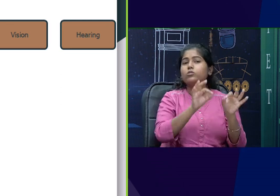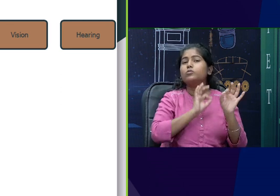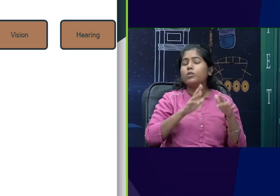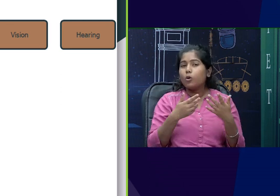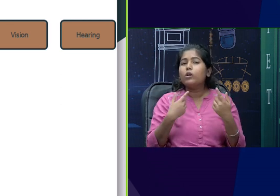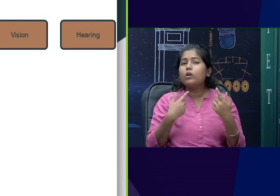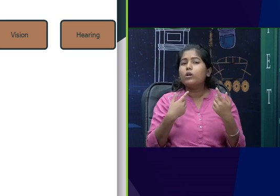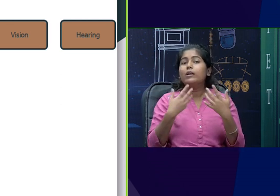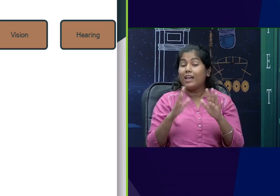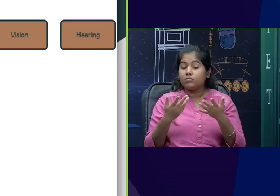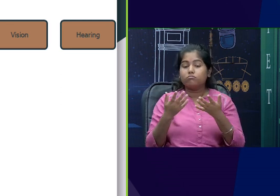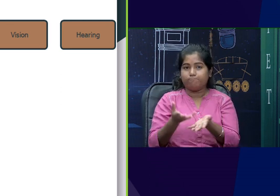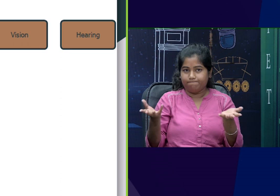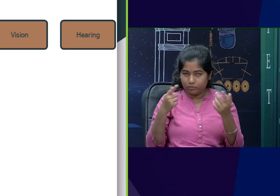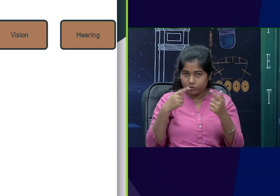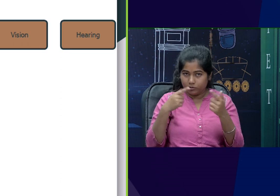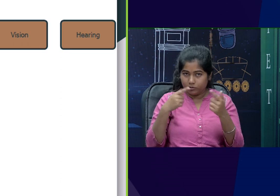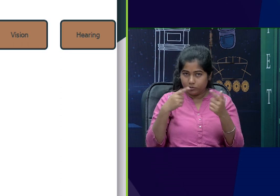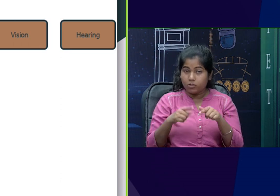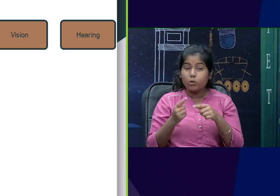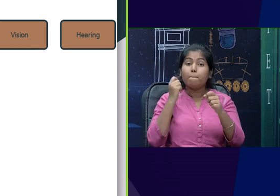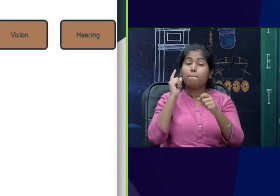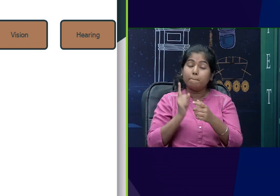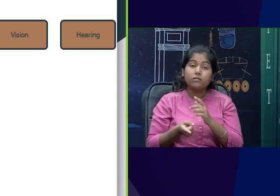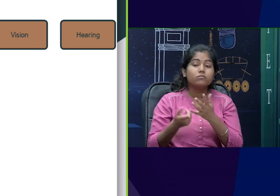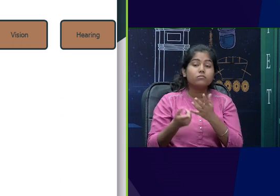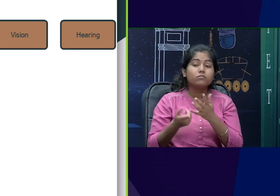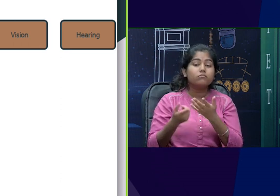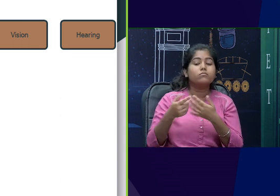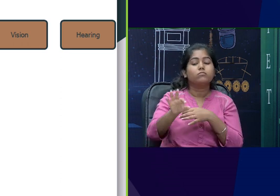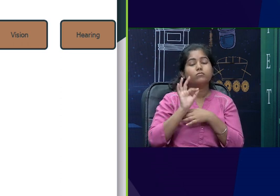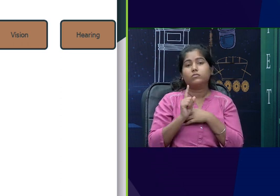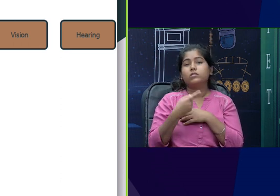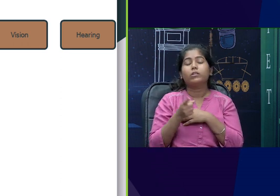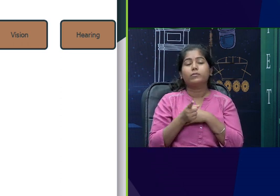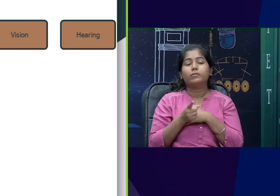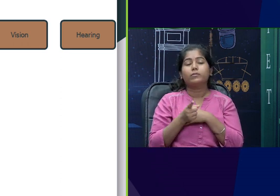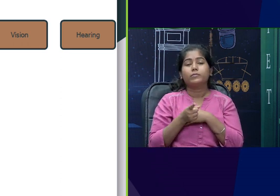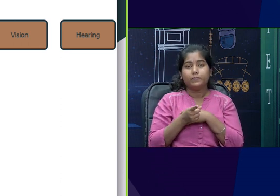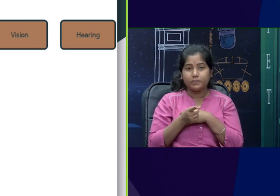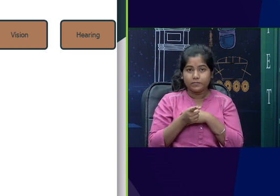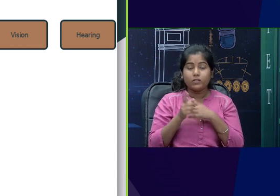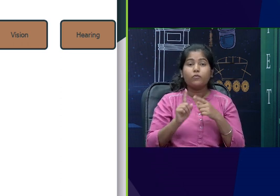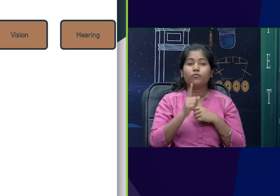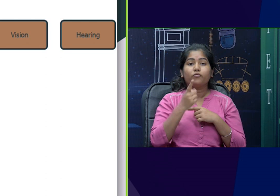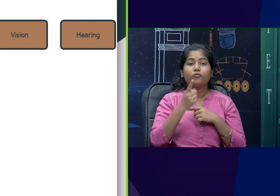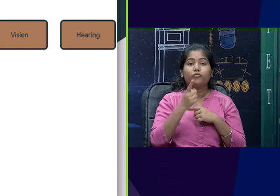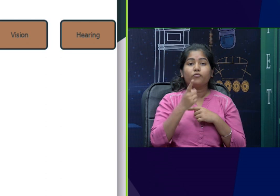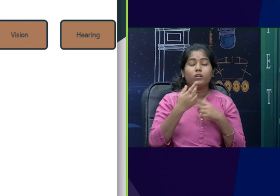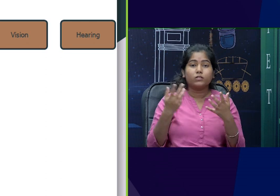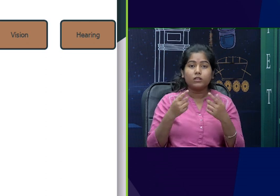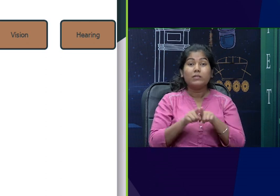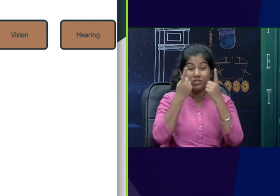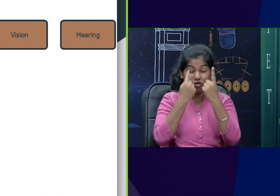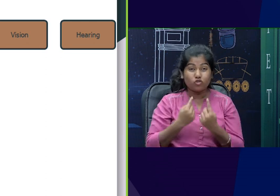भी काम करते हैं उसके लिए क्या हमें इक्विपमेंट चाहिए, वो उसका सही सिलेक्शन होना बहुत जरूरी है। तो इसके लिए सबसे पहले हमें